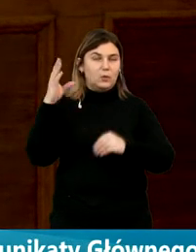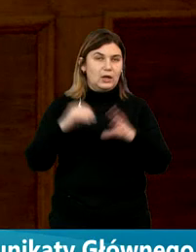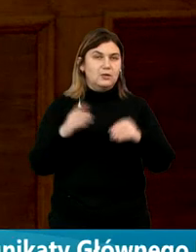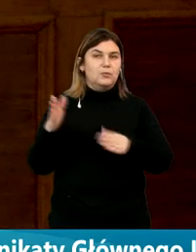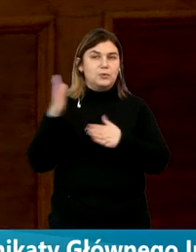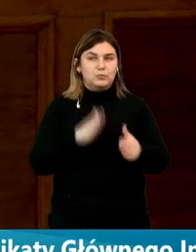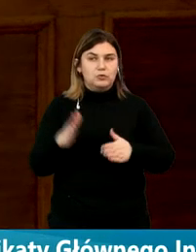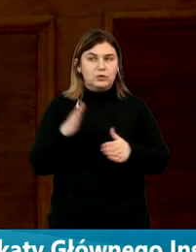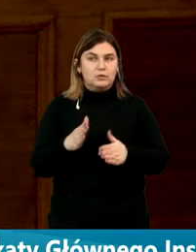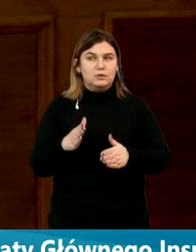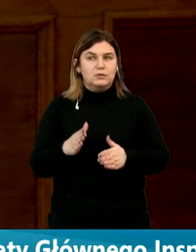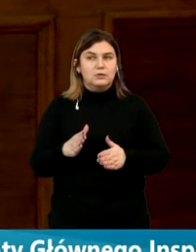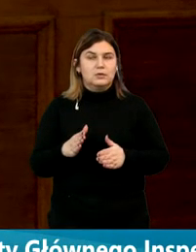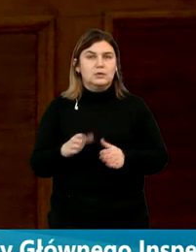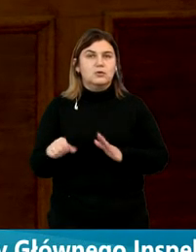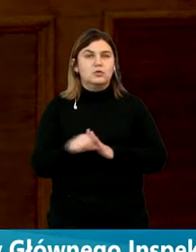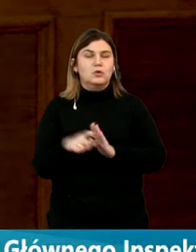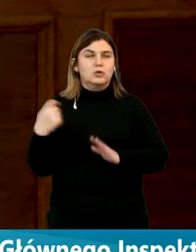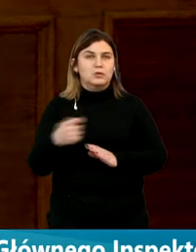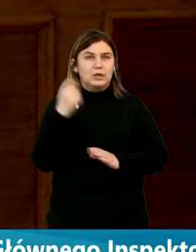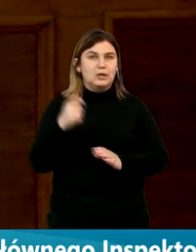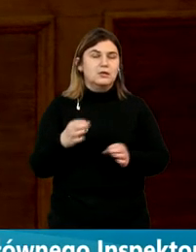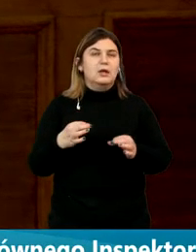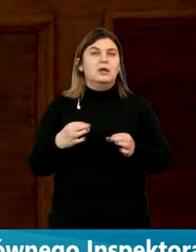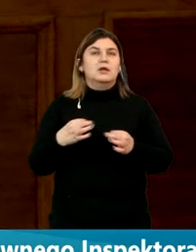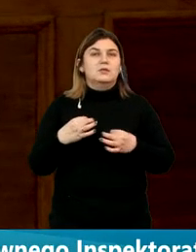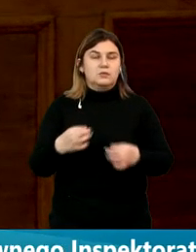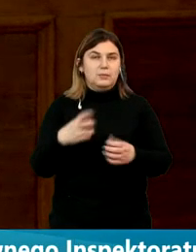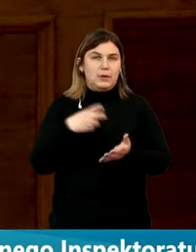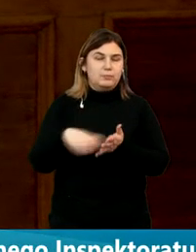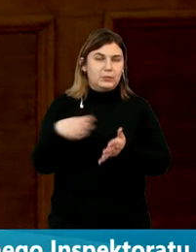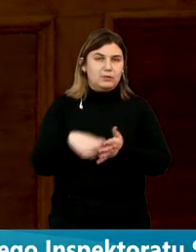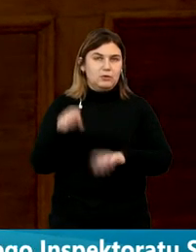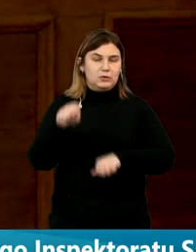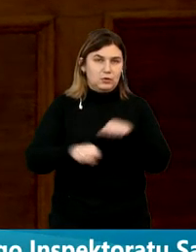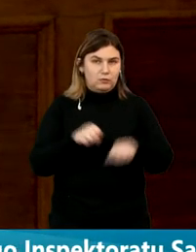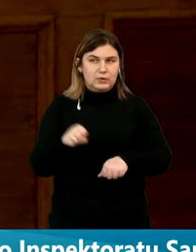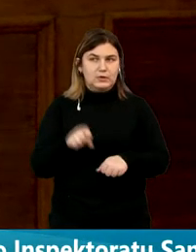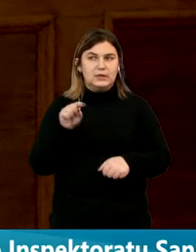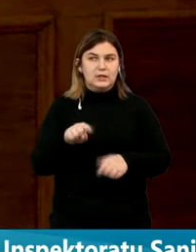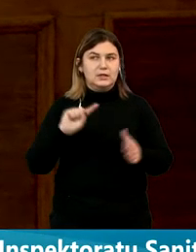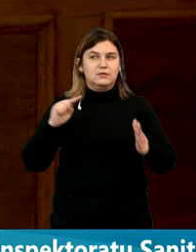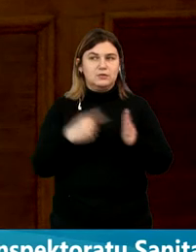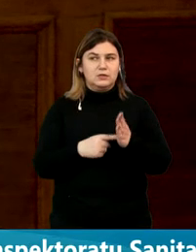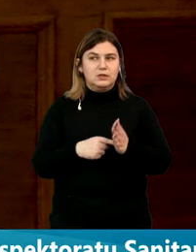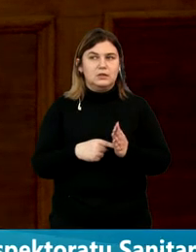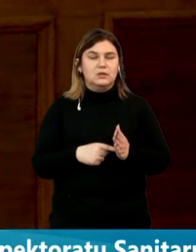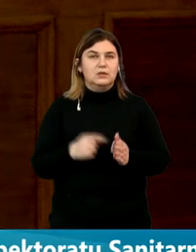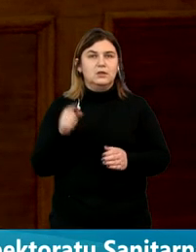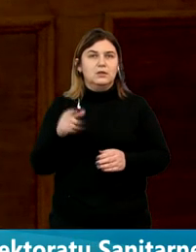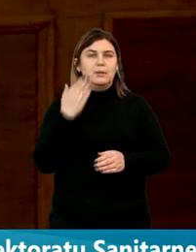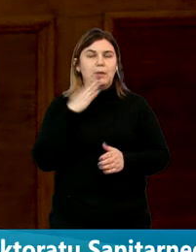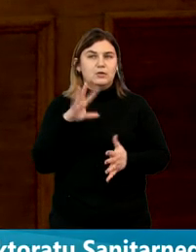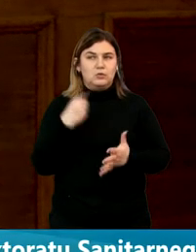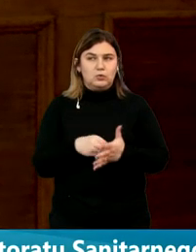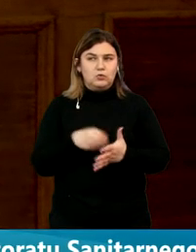do poruszania się zarówno pojazdów, jak i pieszych i rowerzystów, więc taki jest cel. Niestety jest to też bardzo kosztowne